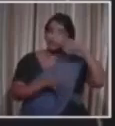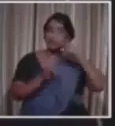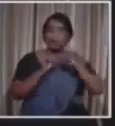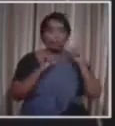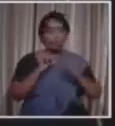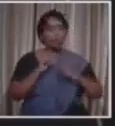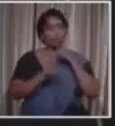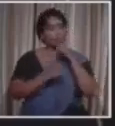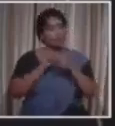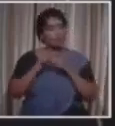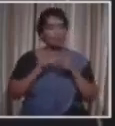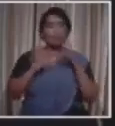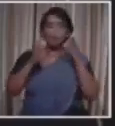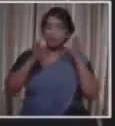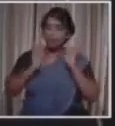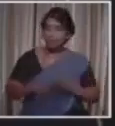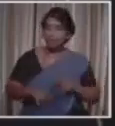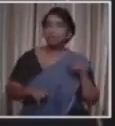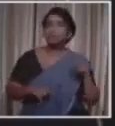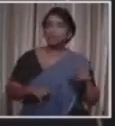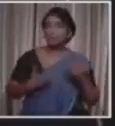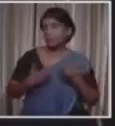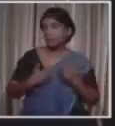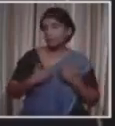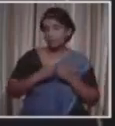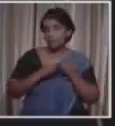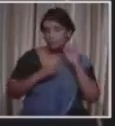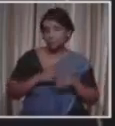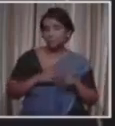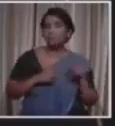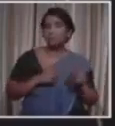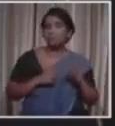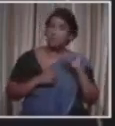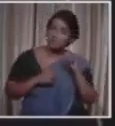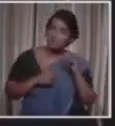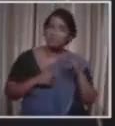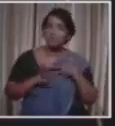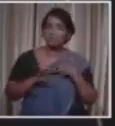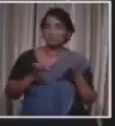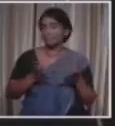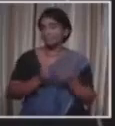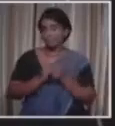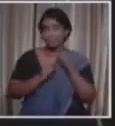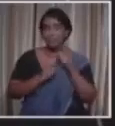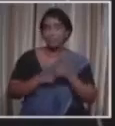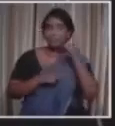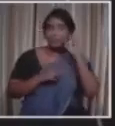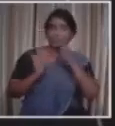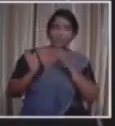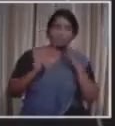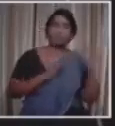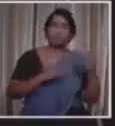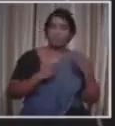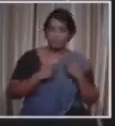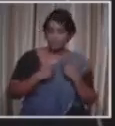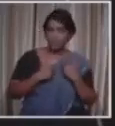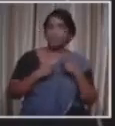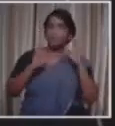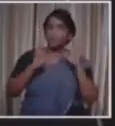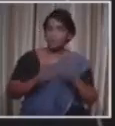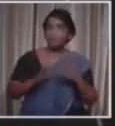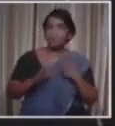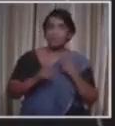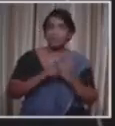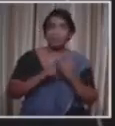කතා කරා. හද අවසානයේ අපට සිද්ධ වුණා මේක යම් තරමකට අකුල ගන්න ප්‍රමාද කරන්න අපට සිද්ධ වුණා. හැබැයි අපි